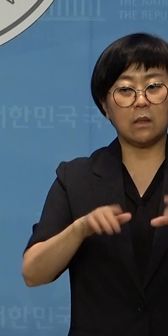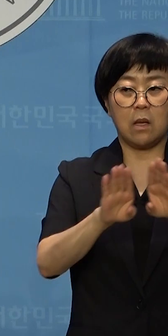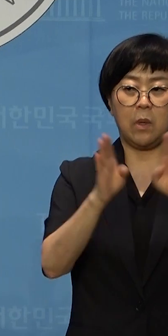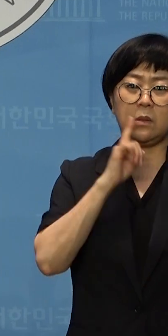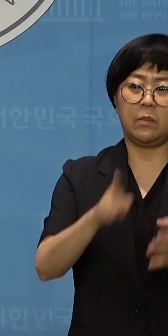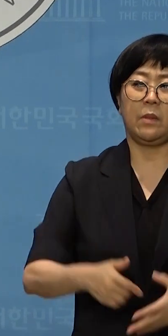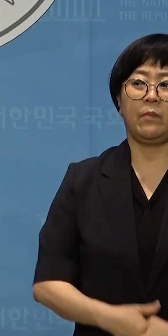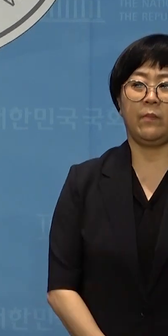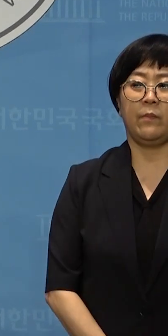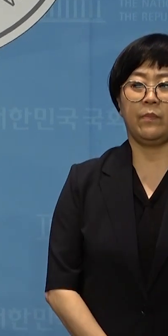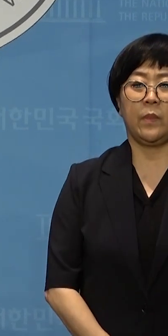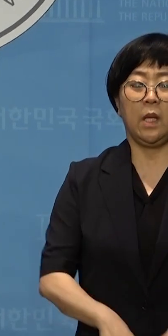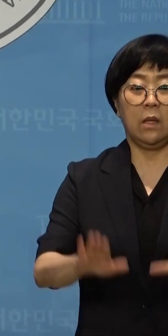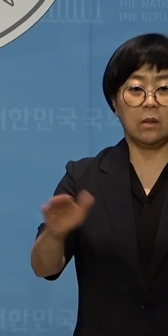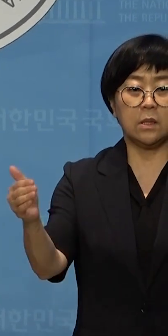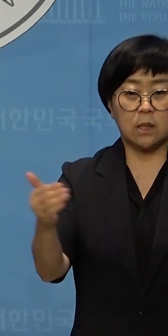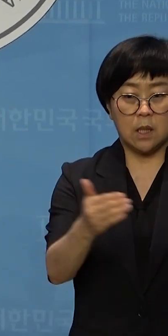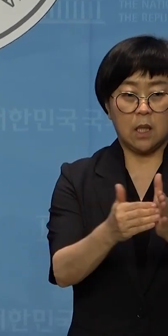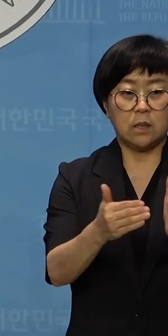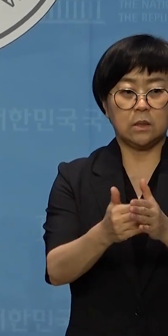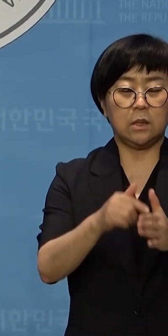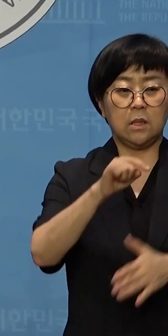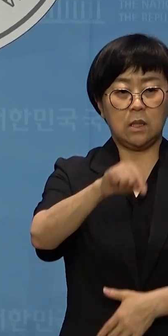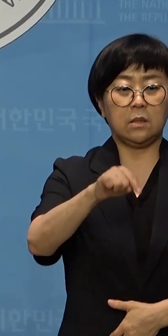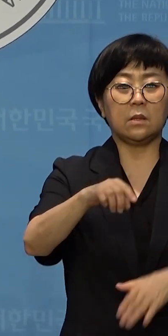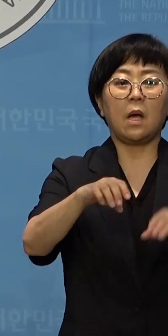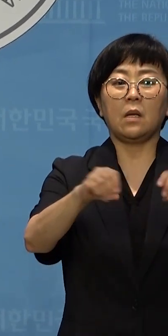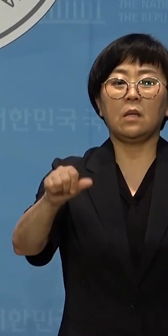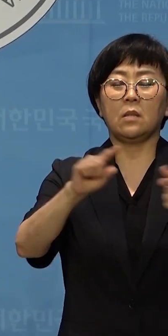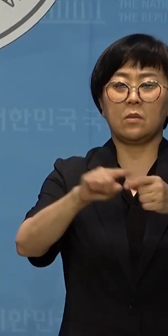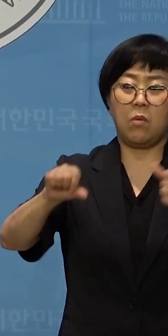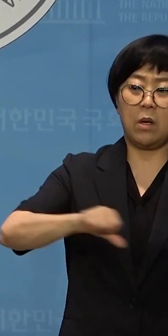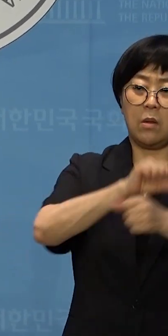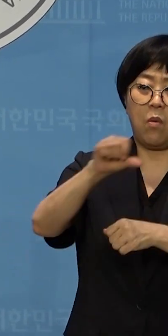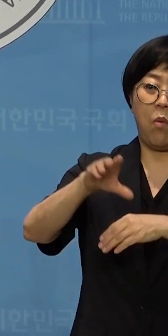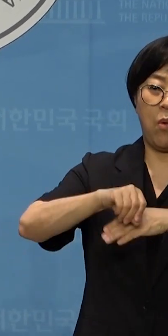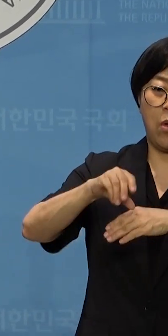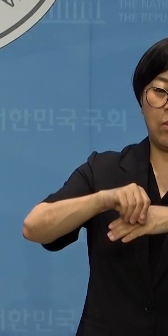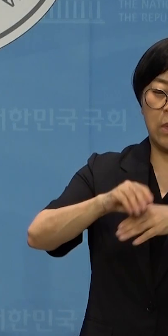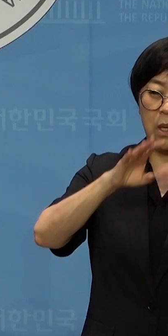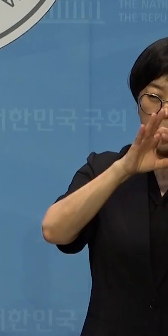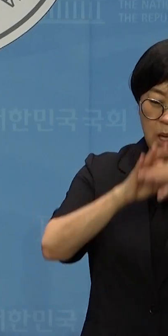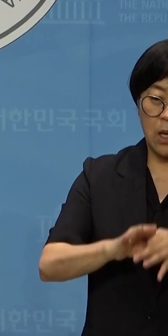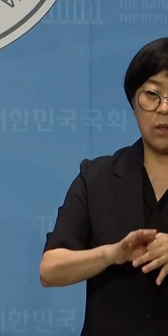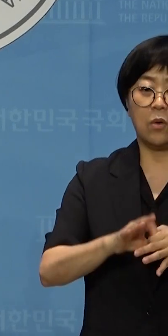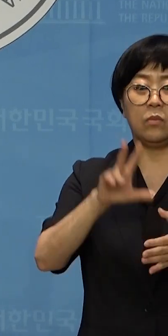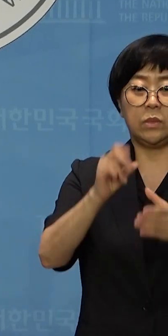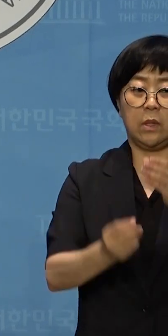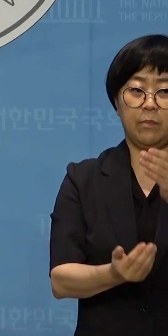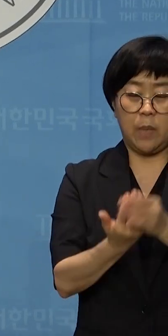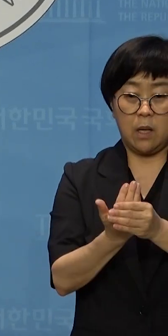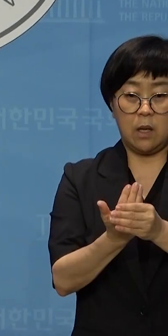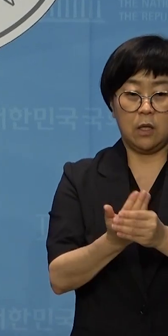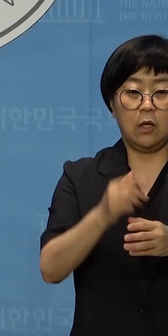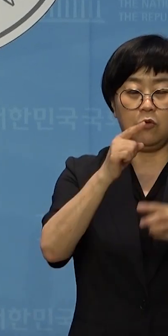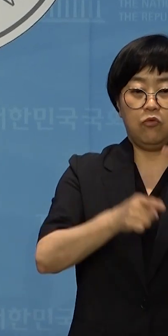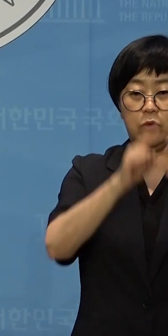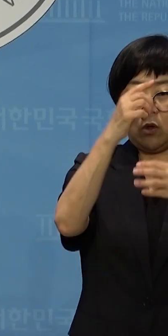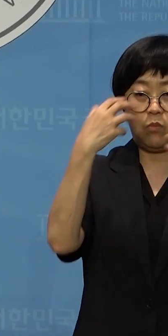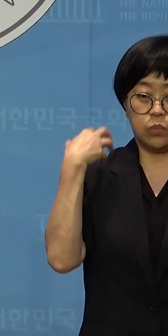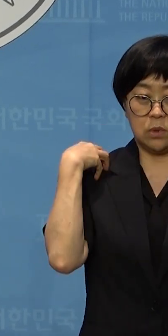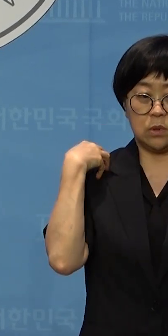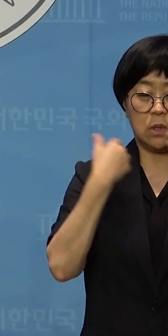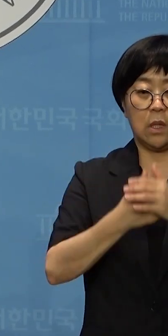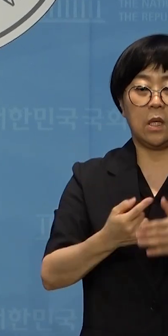개방한다고 합니다. 현재까지 해당 부지에 대한 환경 오염 논란이 지속되고 있음에도 윤석열